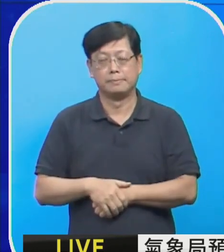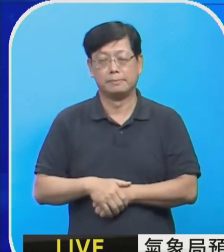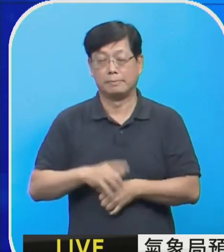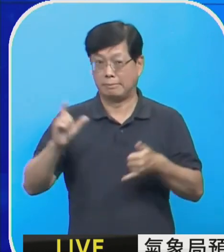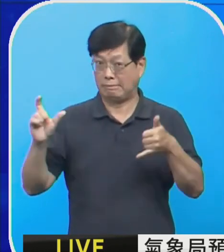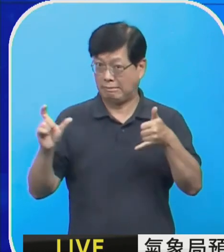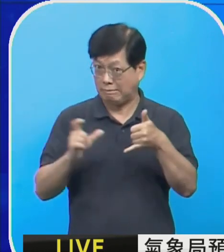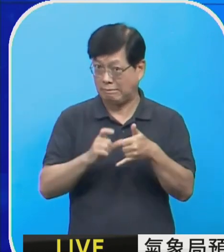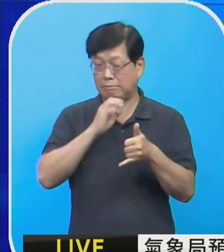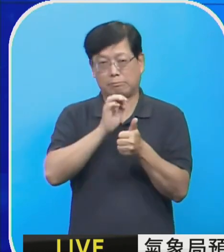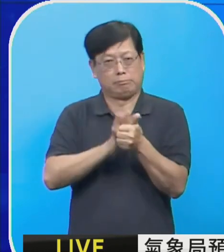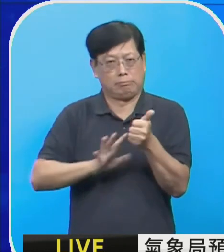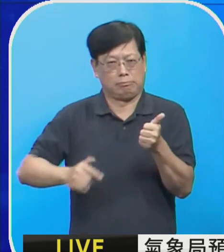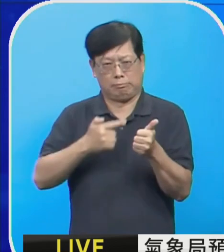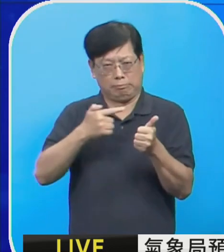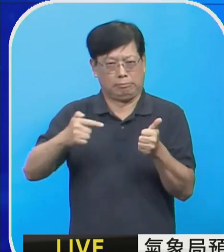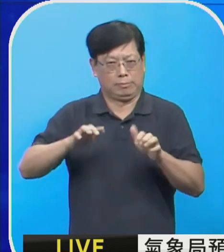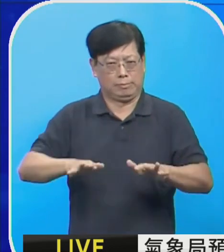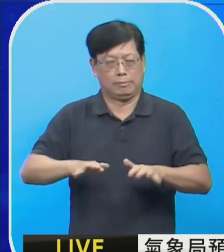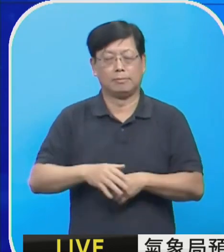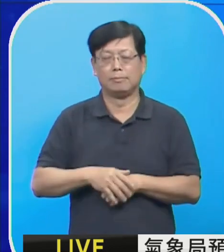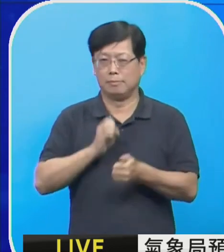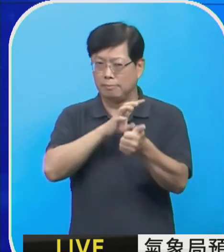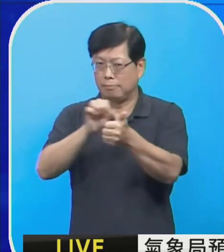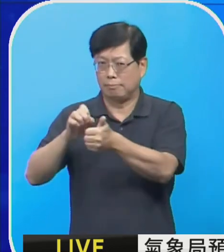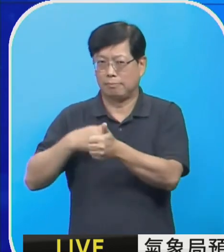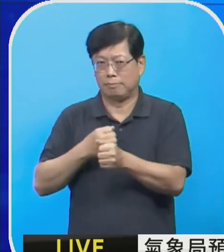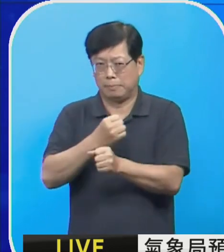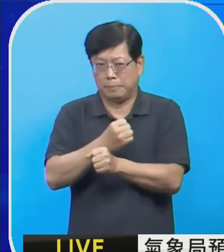风今天是影响我们最严重的时候，提醒大